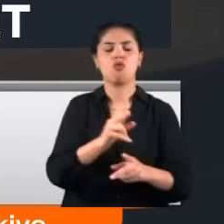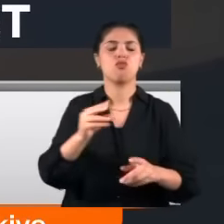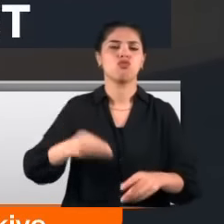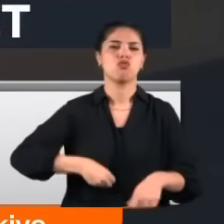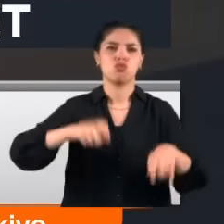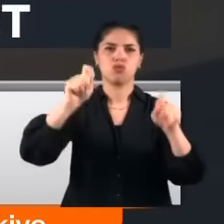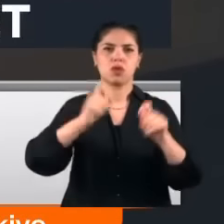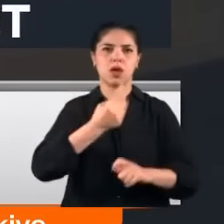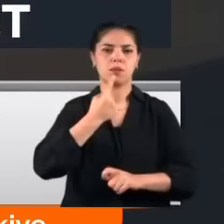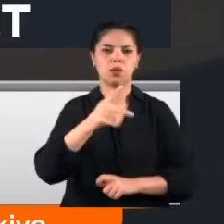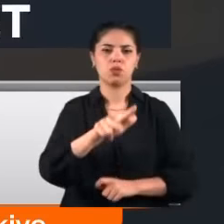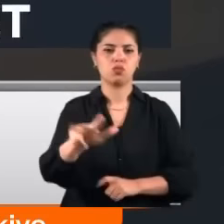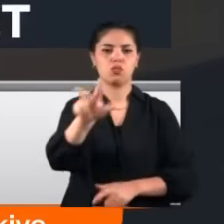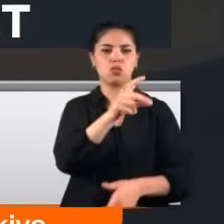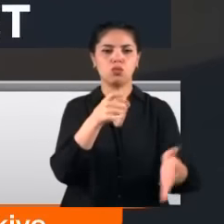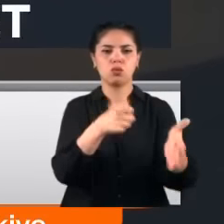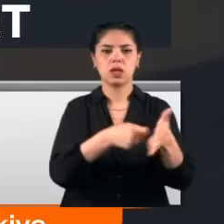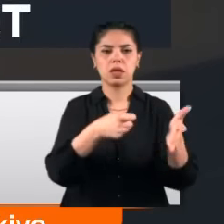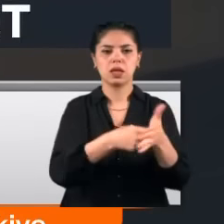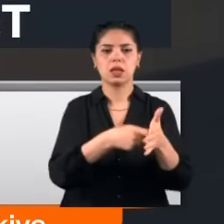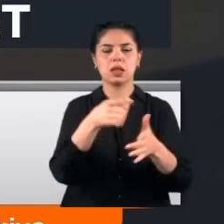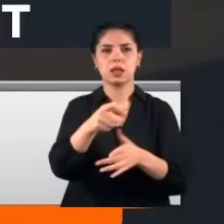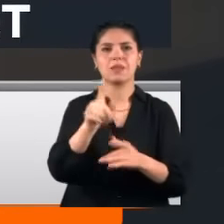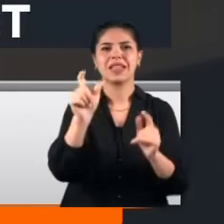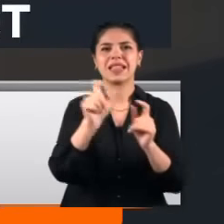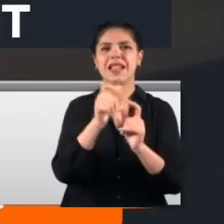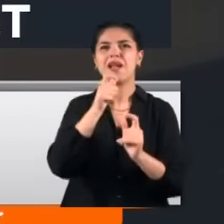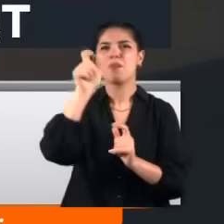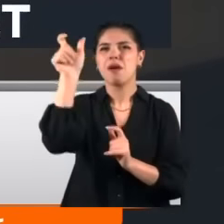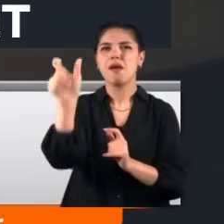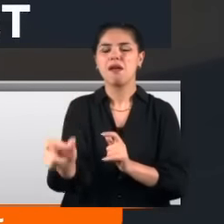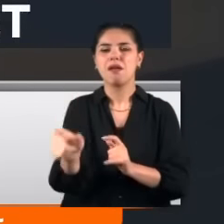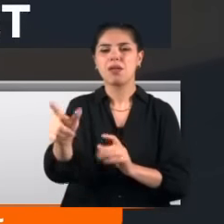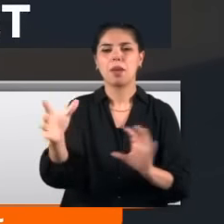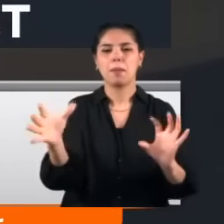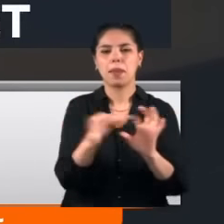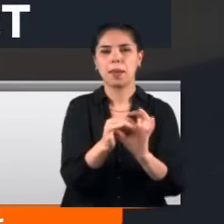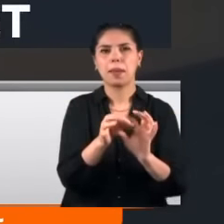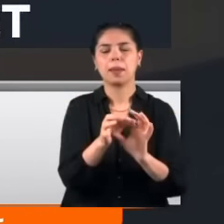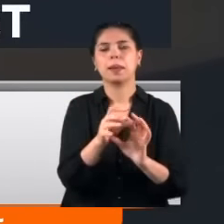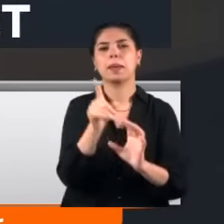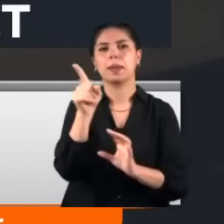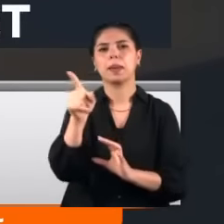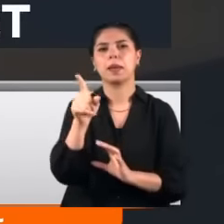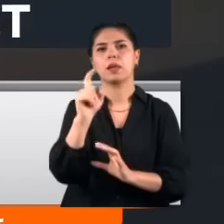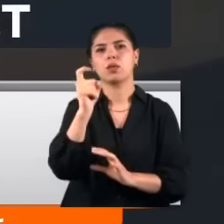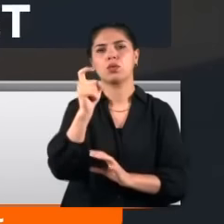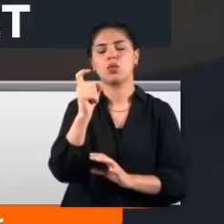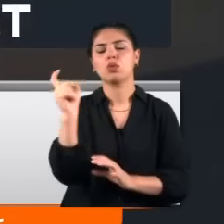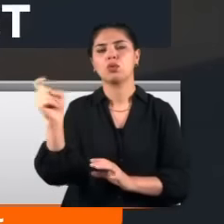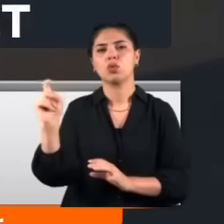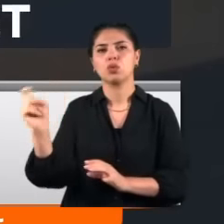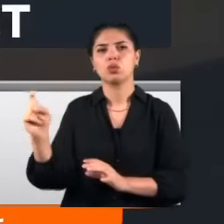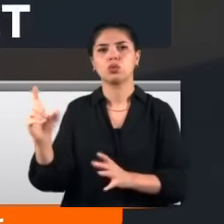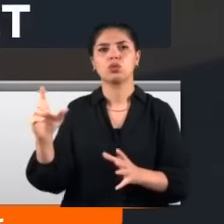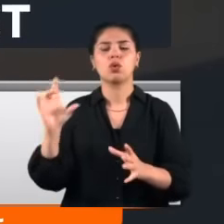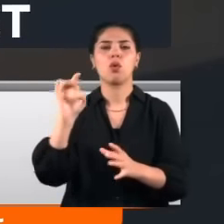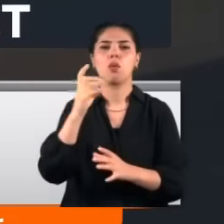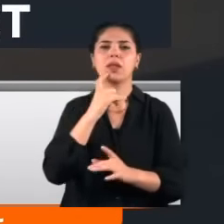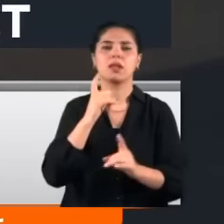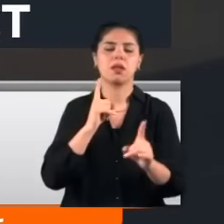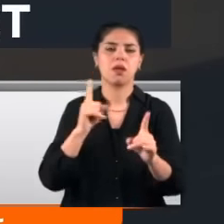belirtti. Bu üç ismin aynı zamanda Selman Bozkurt'a yönelik kasten öldürmeye teşebbüs suçundan da 9'ar yıldan 15'er yıla